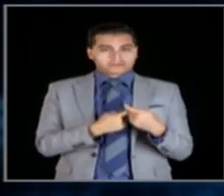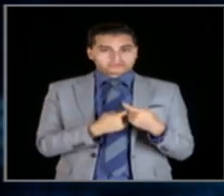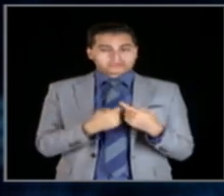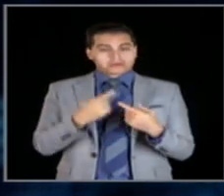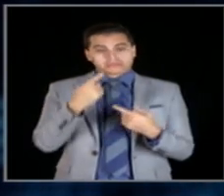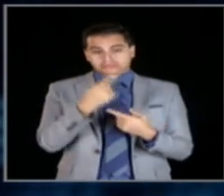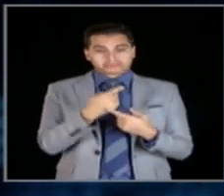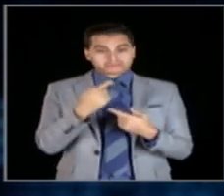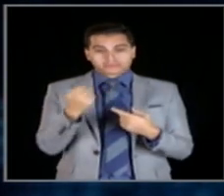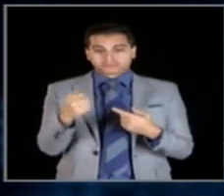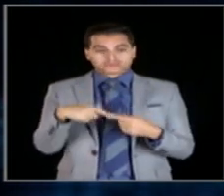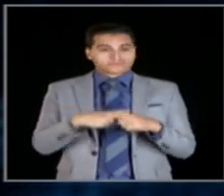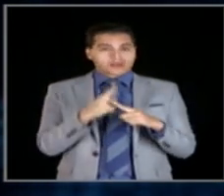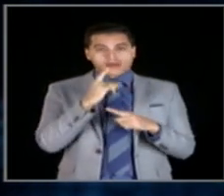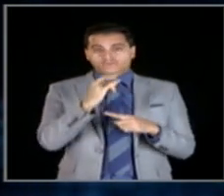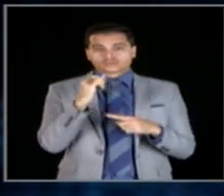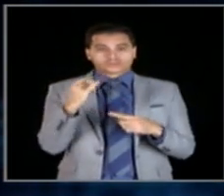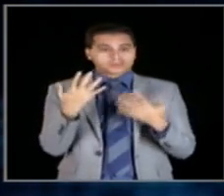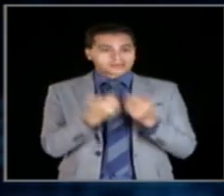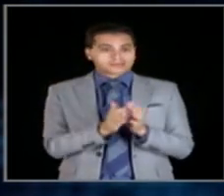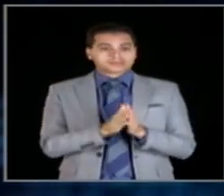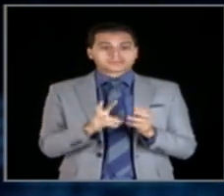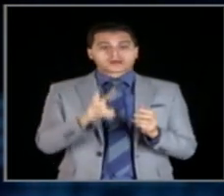ب 1500 جنيه بما يساوي